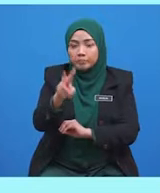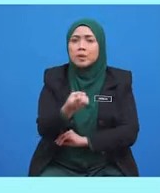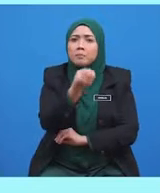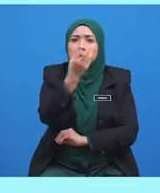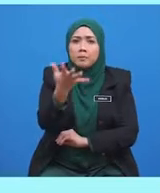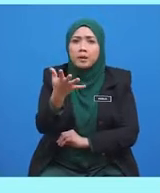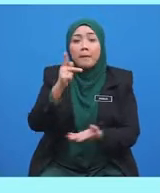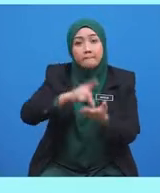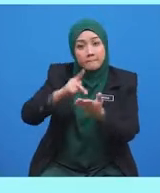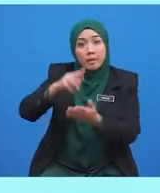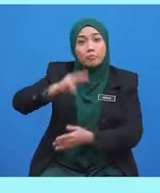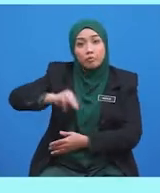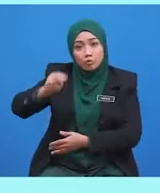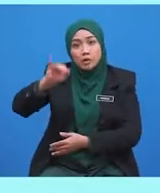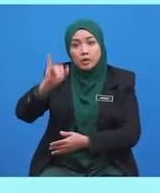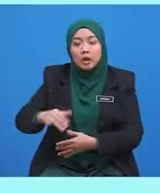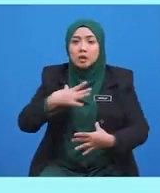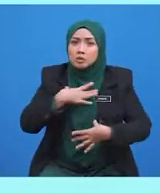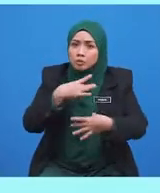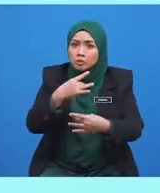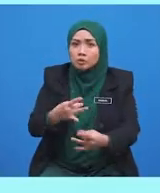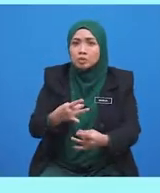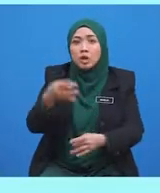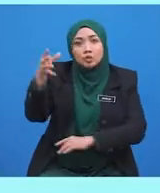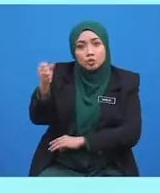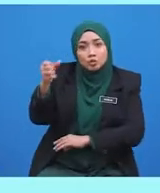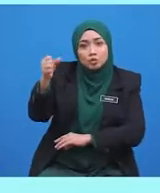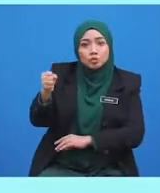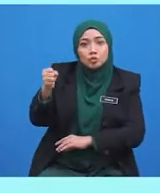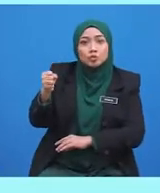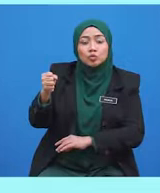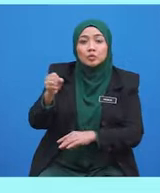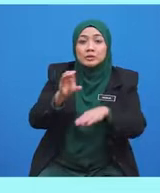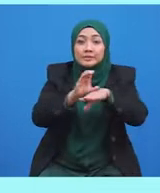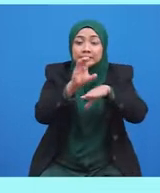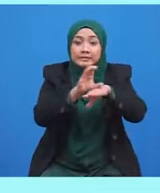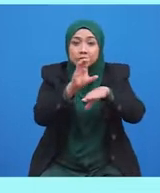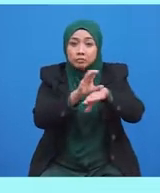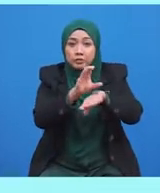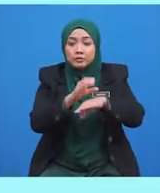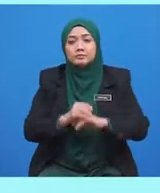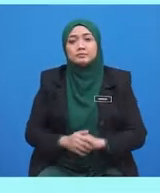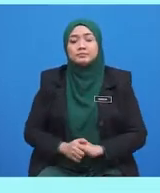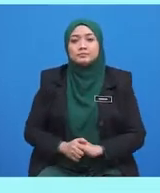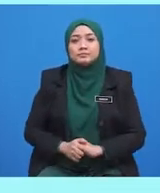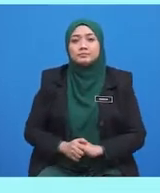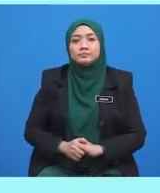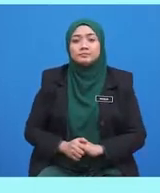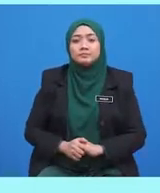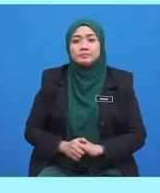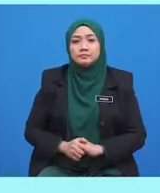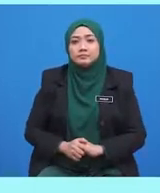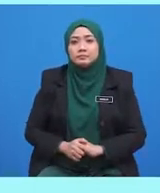berapakah bilangan murid yang suka susu berperisa coklat? Sila